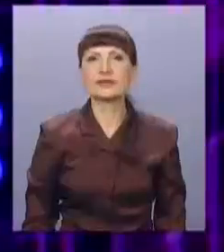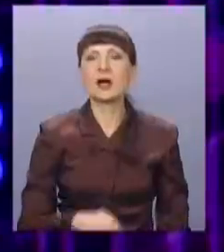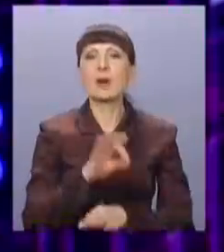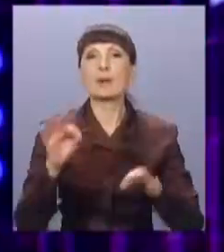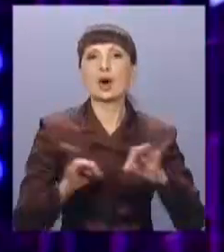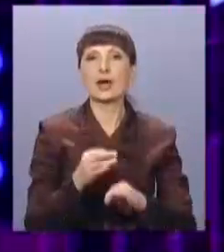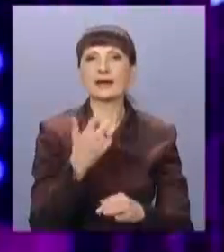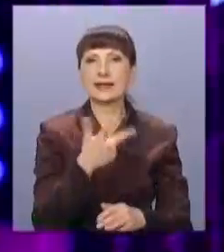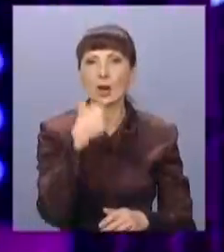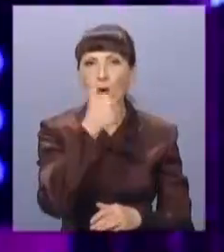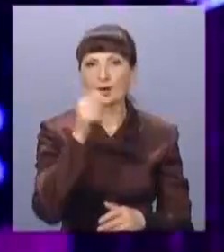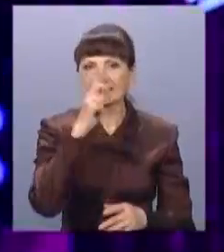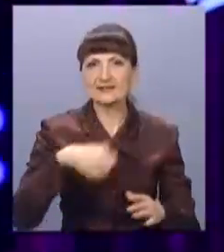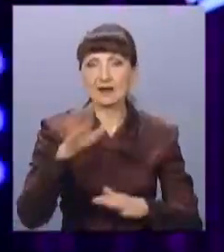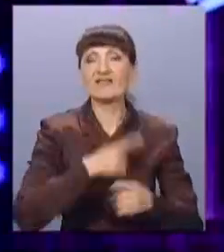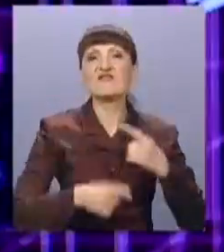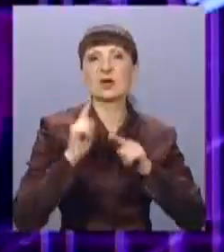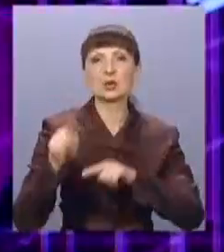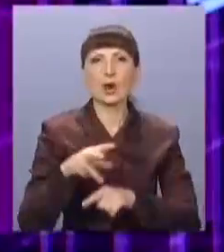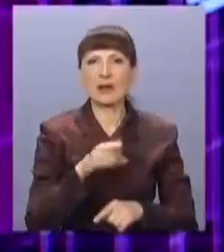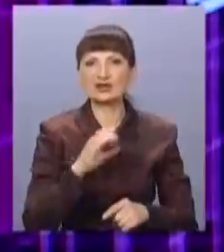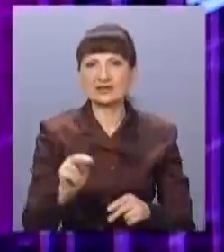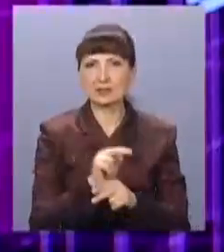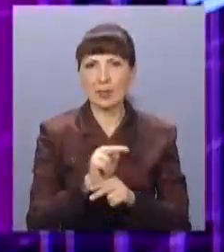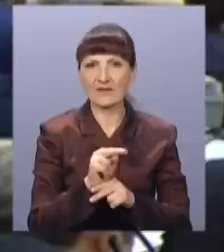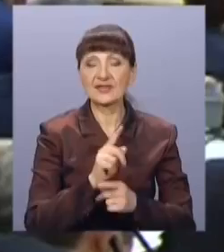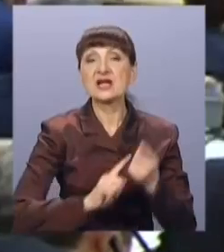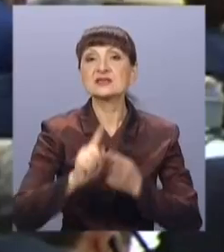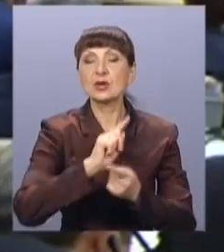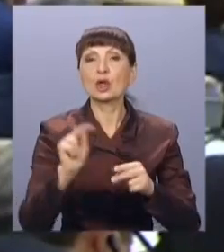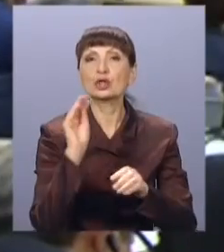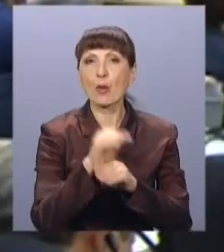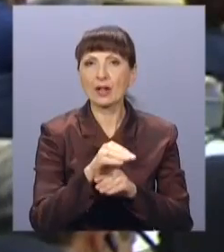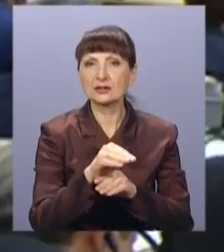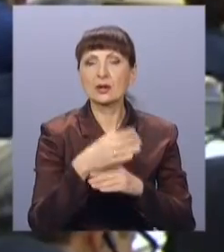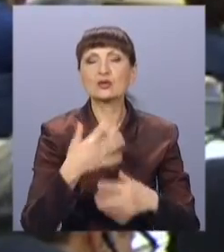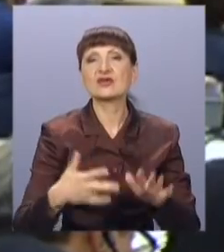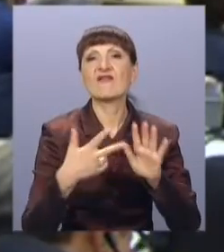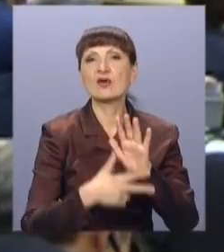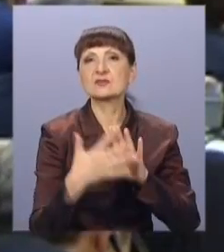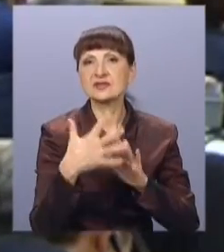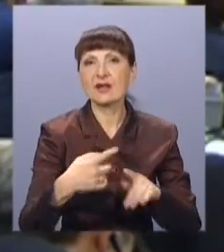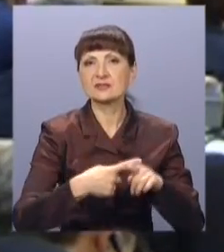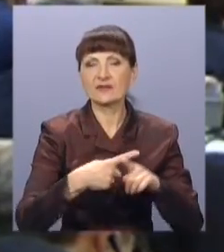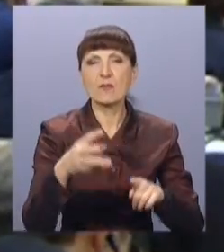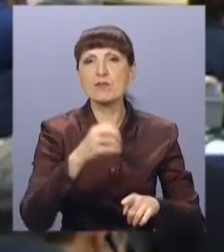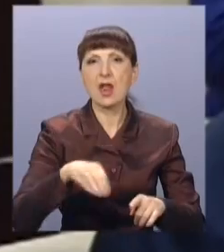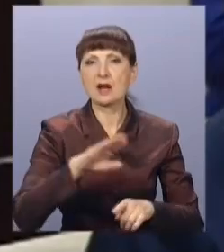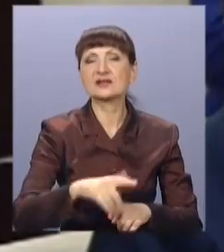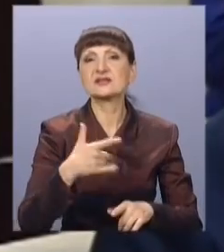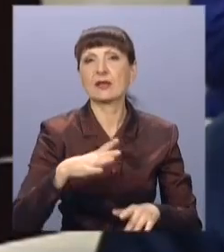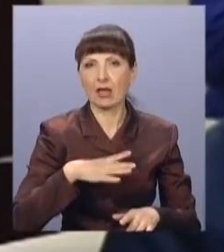Проект трехлетнего бюджета страны вернули в Мажилис с поправками. Изменения и дополнения потянули на 85,5 миллиардов